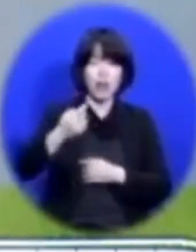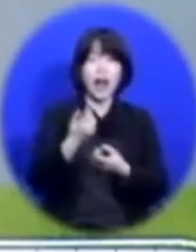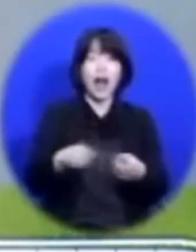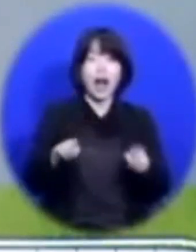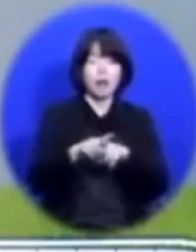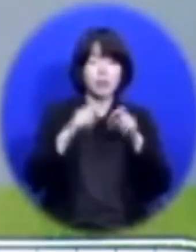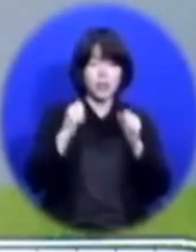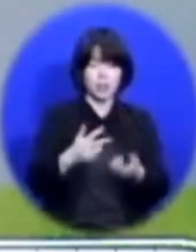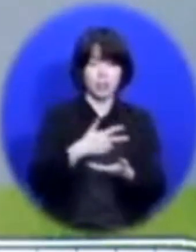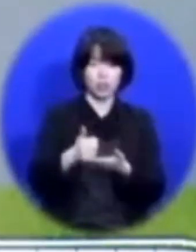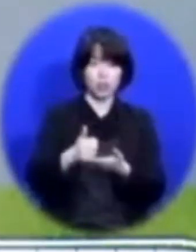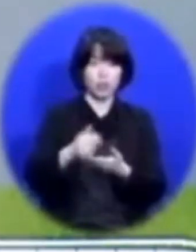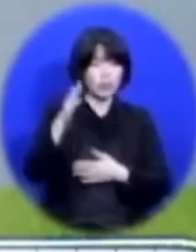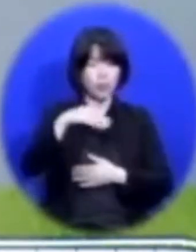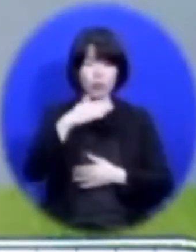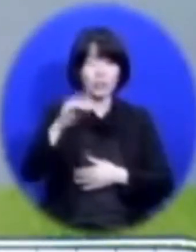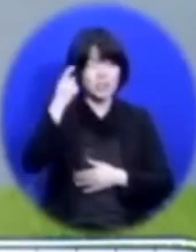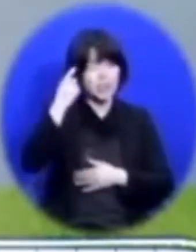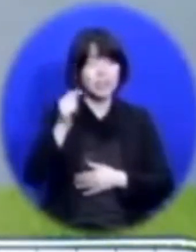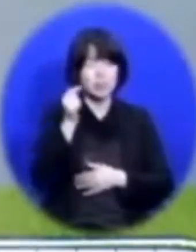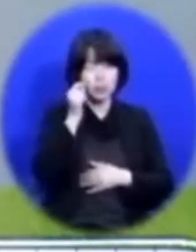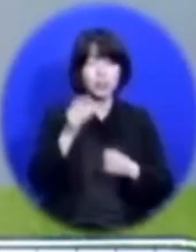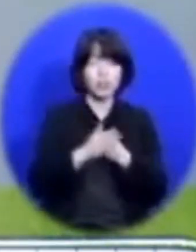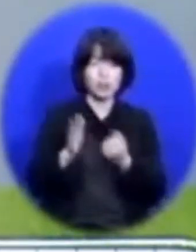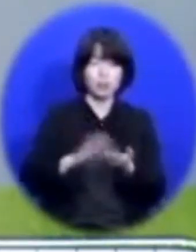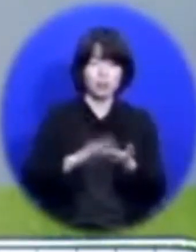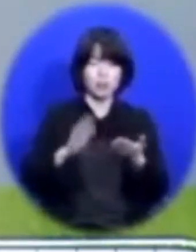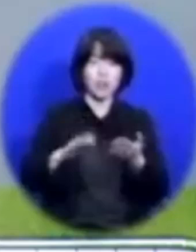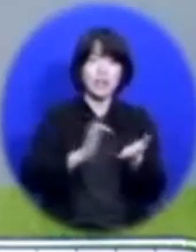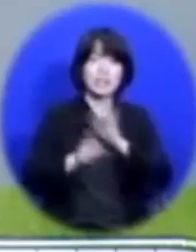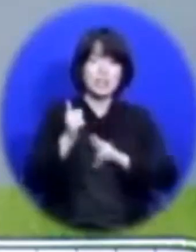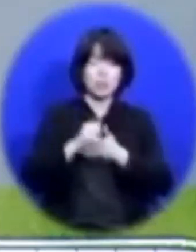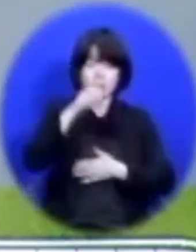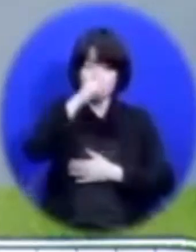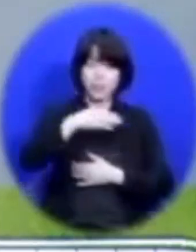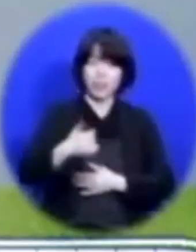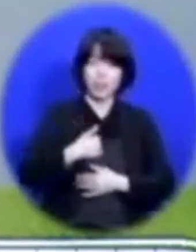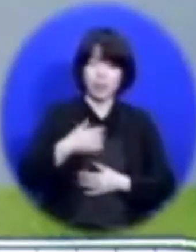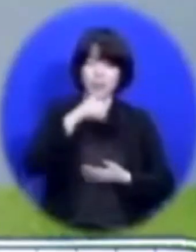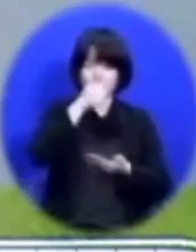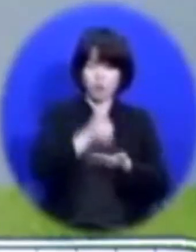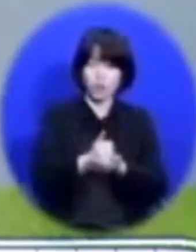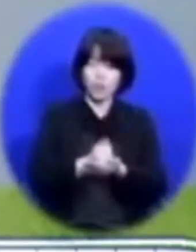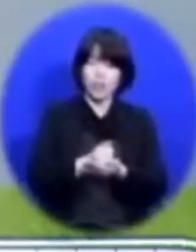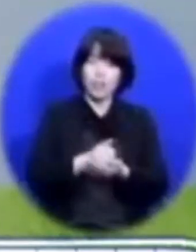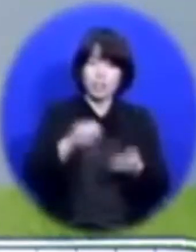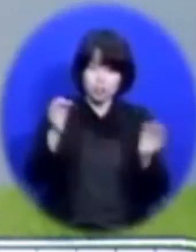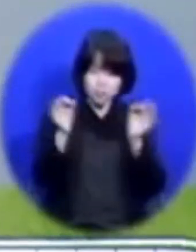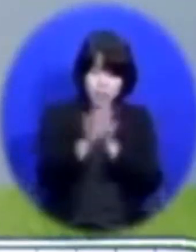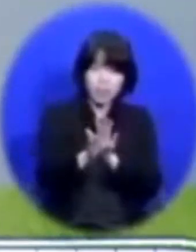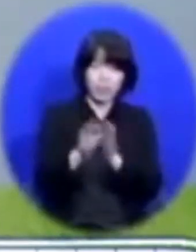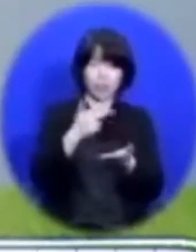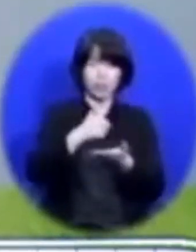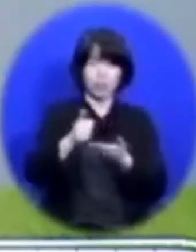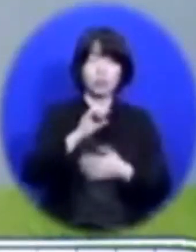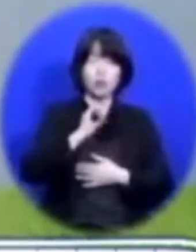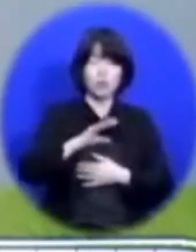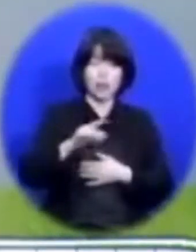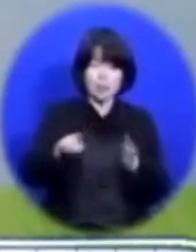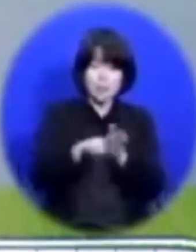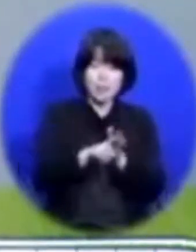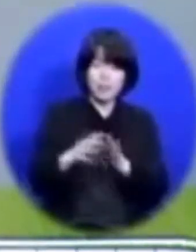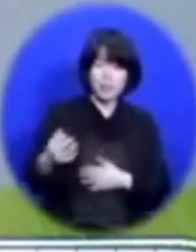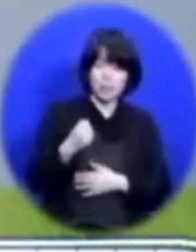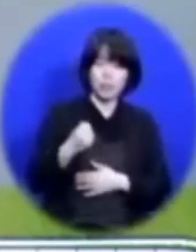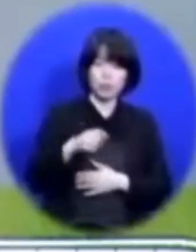임마누엘로알지못했기때문입니다. 예수님을 단지내죄를속죄하시는주님으로만믿는신앙으로는